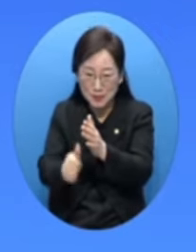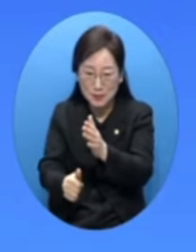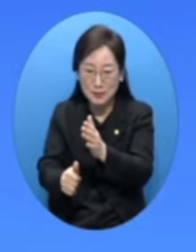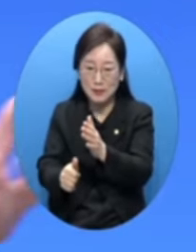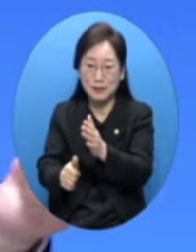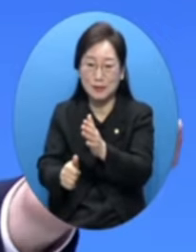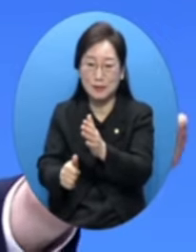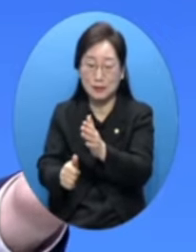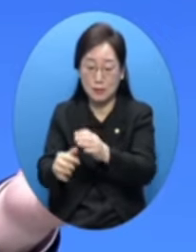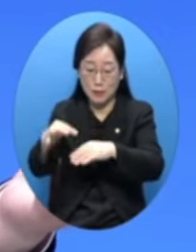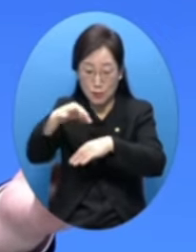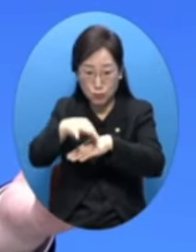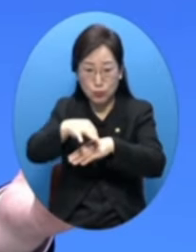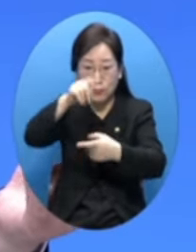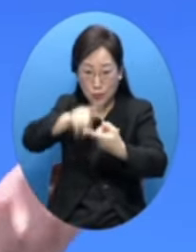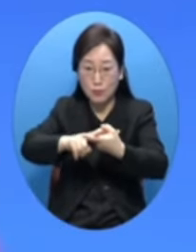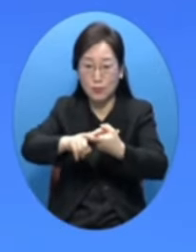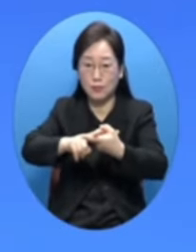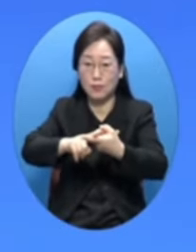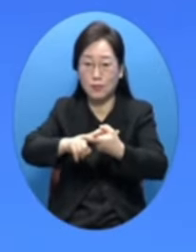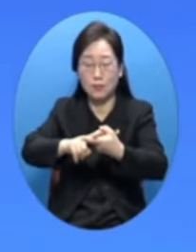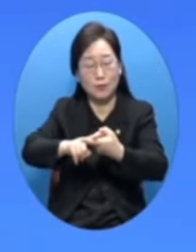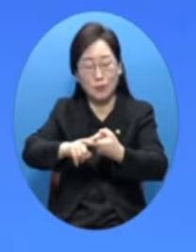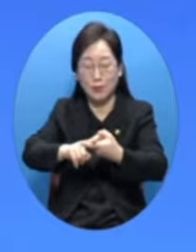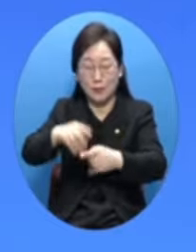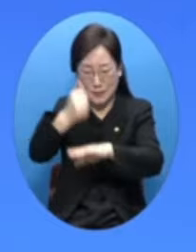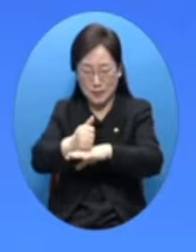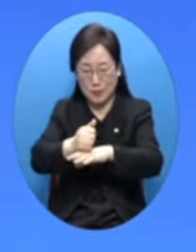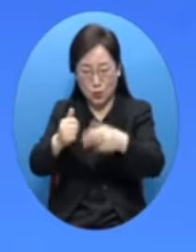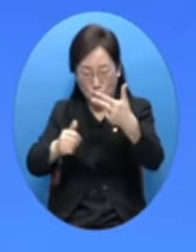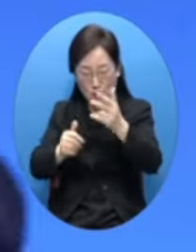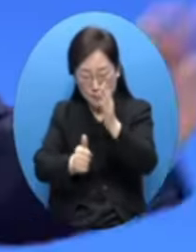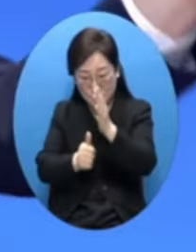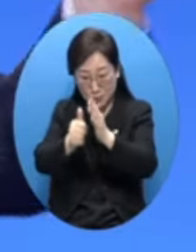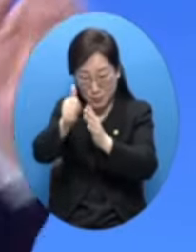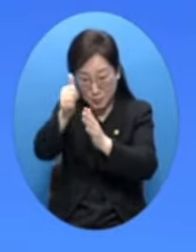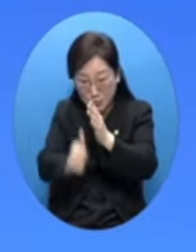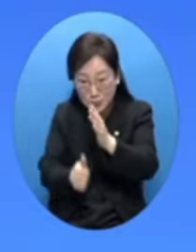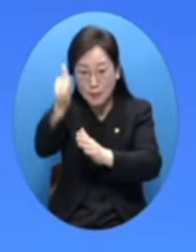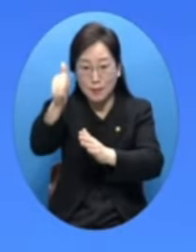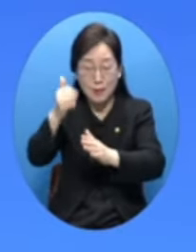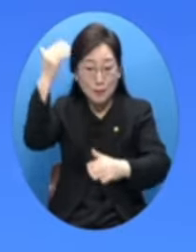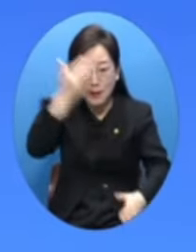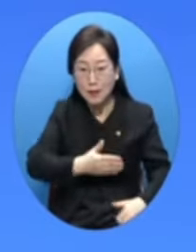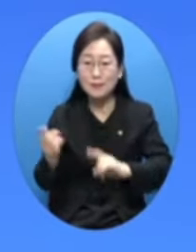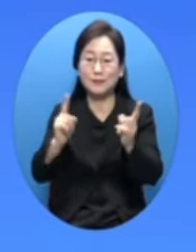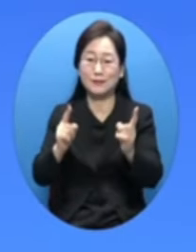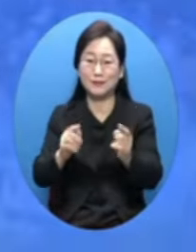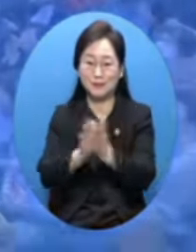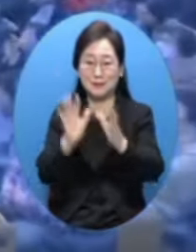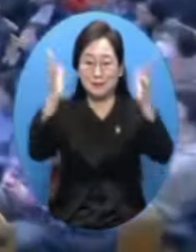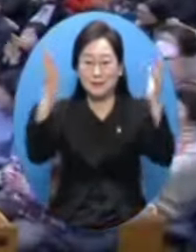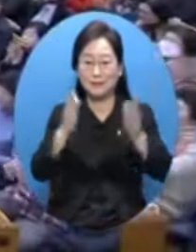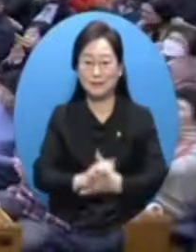번, 그때까지 아무런 변화가 없어요. 마지막 일곱 번 들어갔다 할 때 깨끗이 나왔어요. 네. 할렐루야!